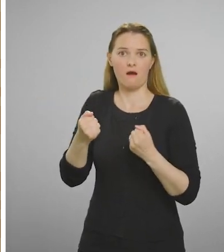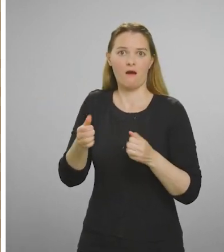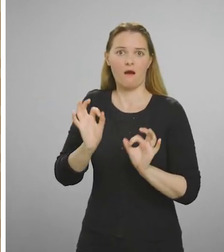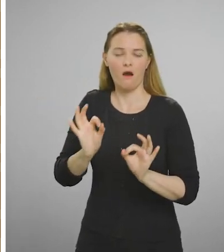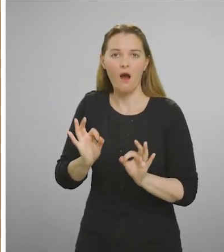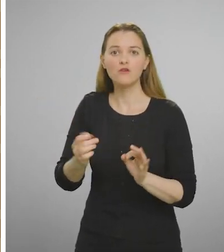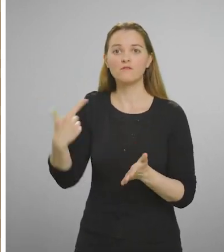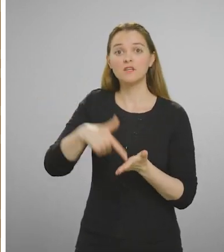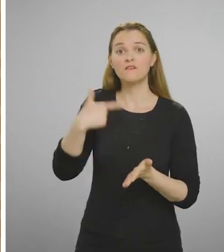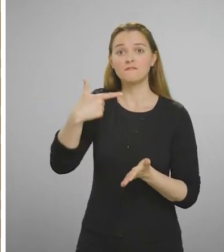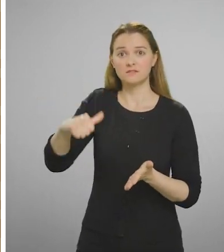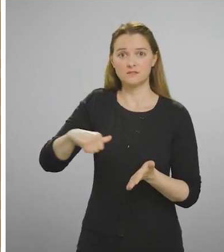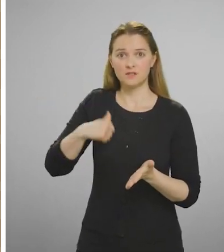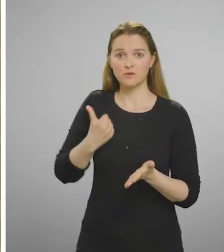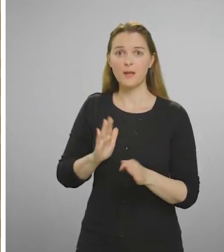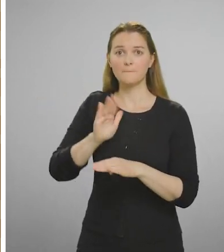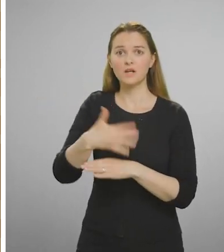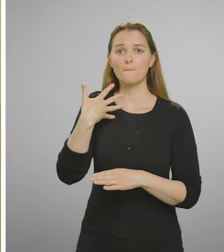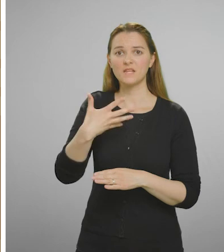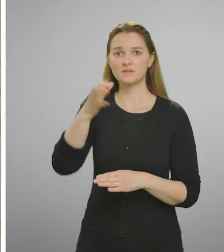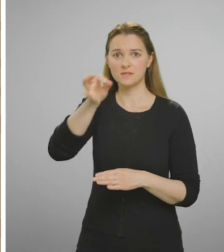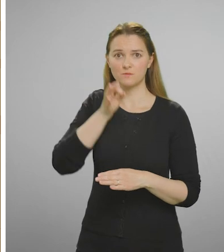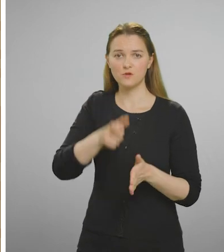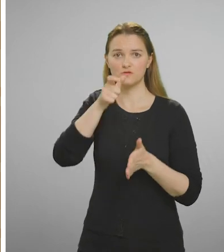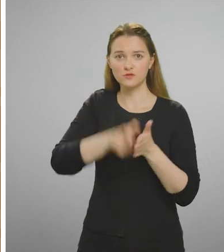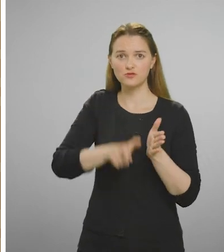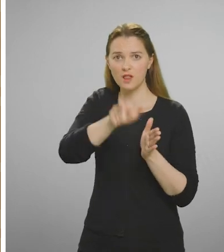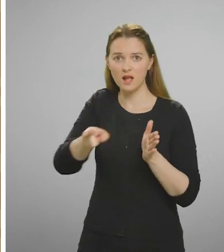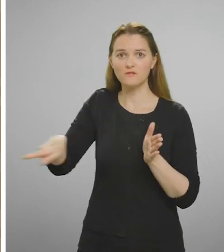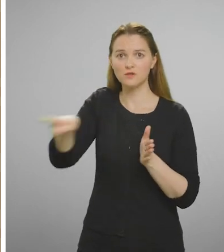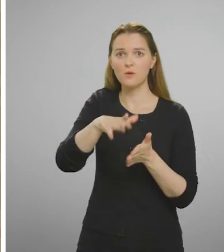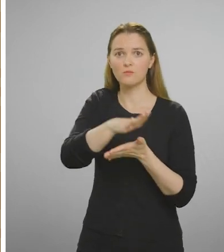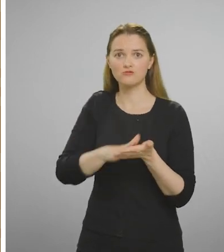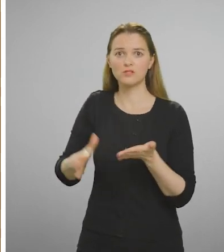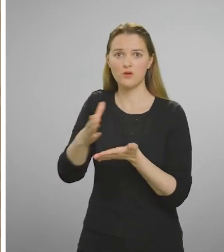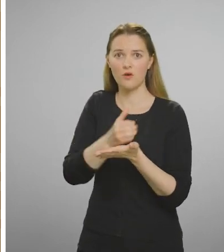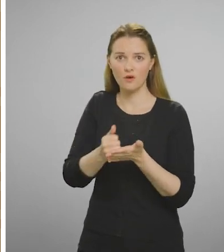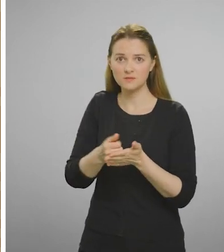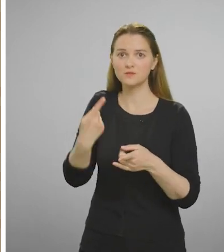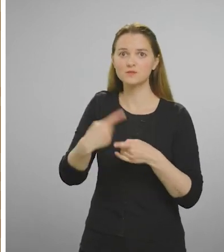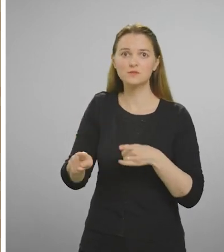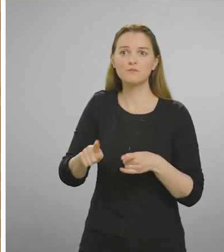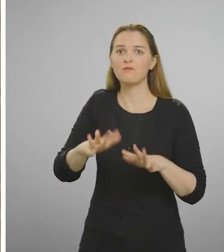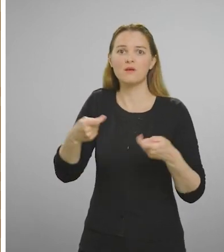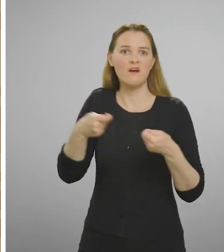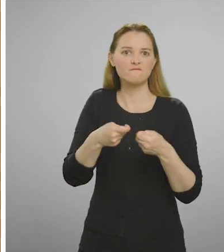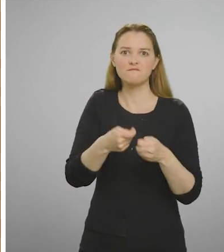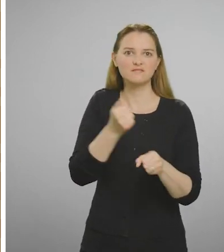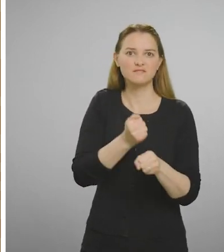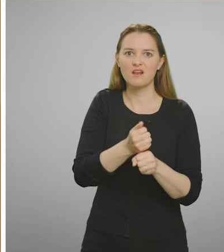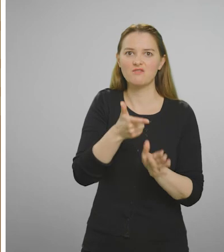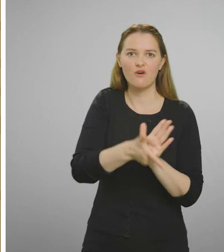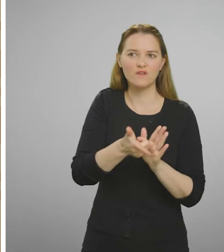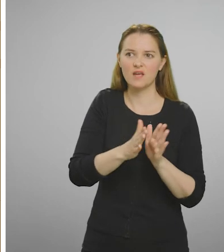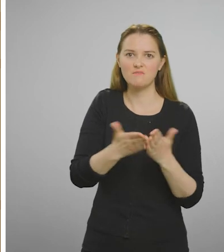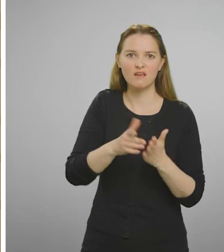a u 2020. godini se više od 50% korisnika počelo njome koristiti jer se pokazala daleko praktičnijom